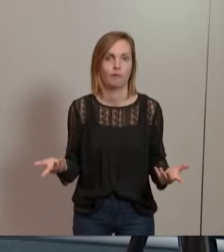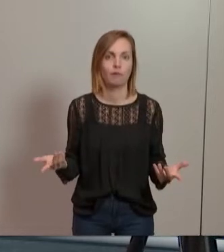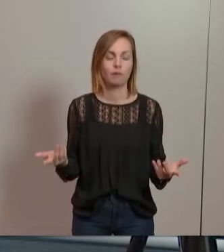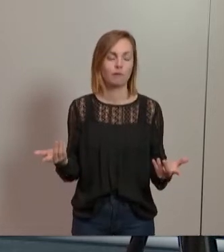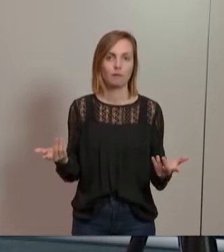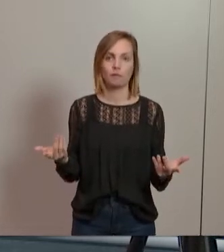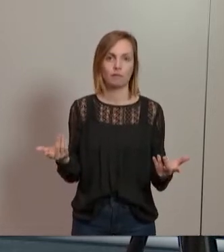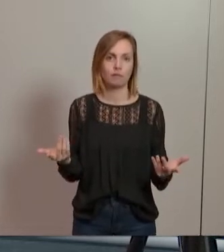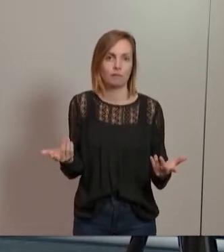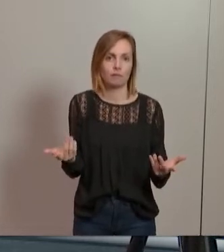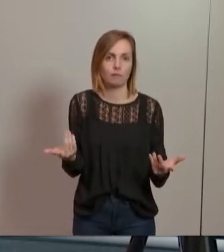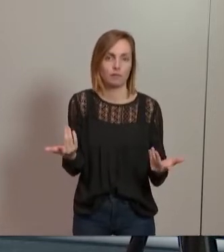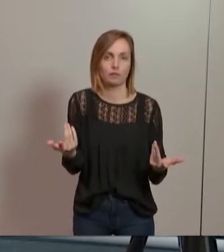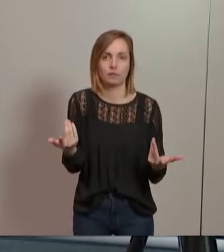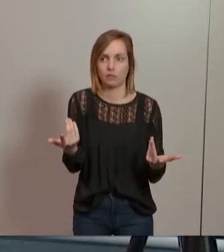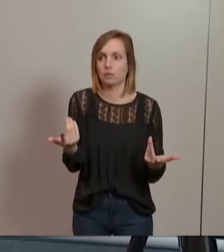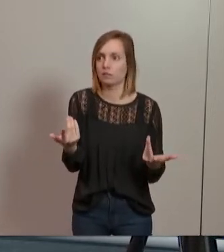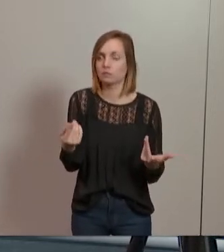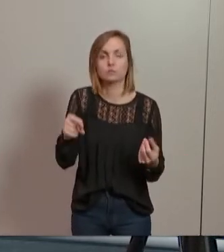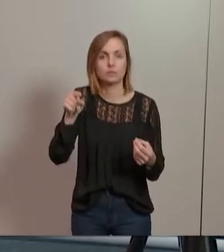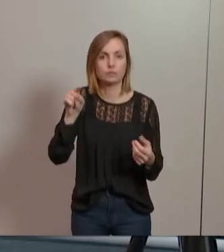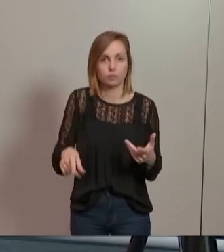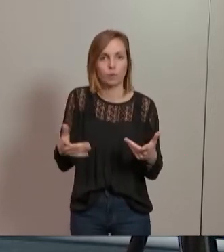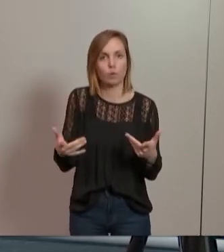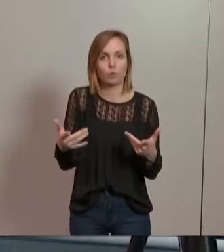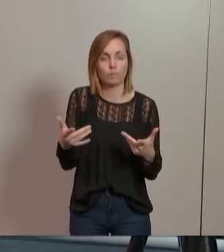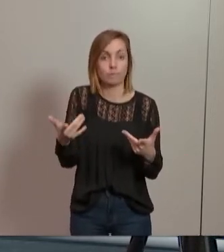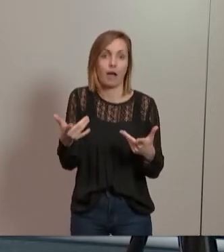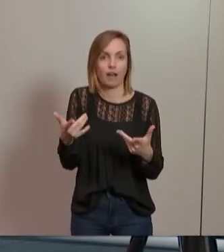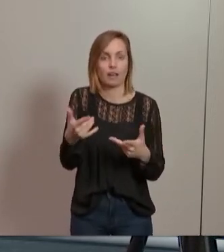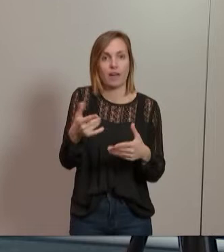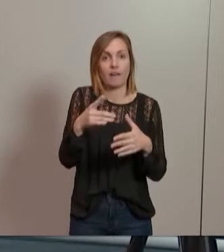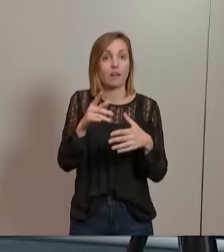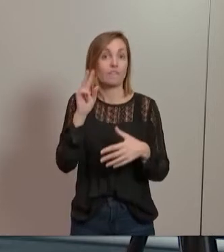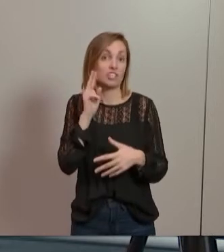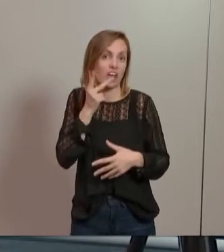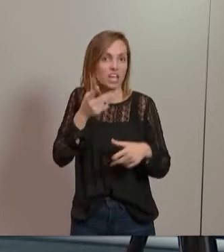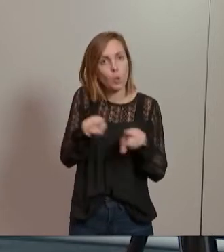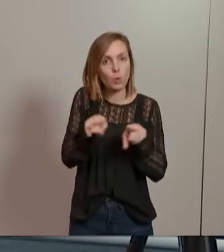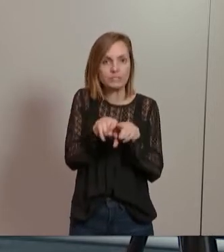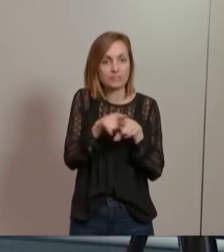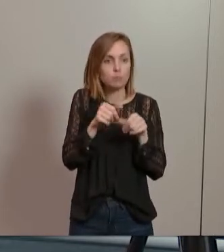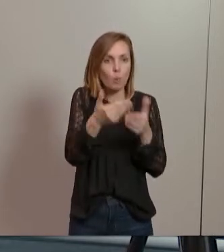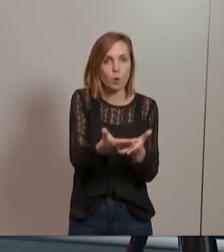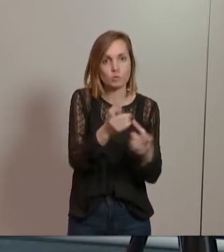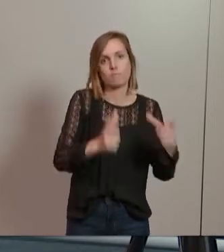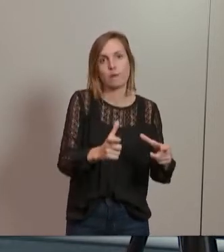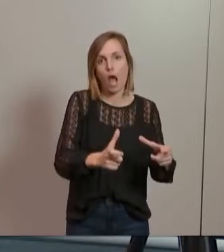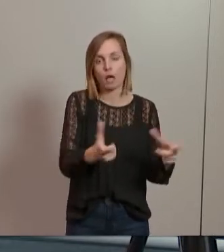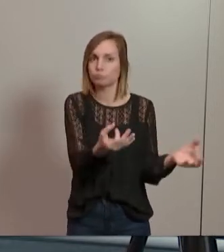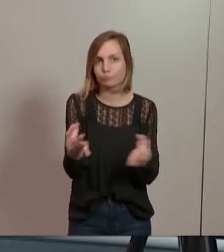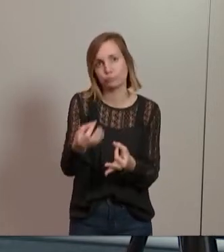et nécessairement aussi, c'est de garantir effectivement l'alternative végétarienne à tous les repas. Ça me semble juste